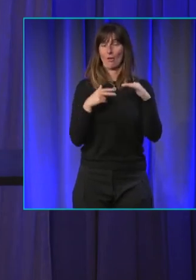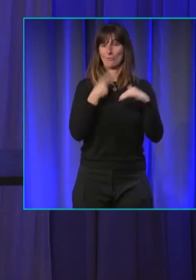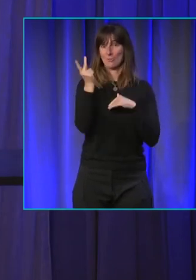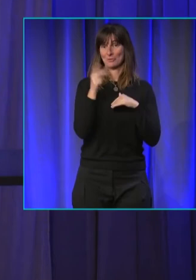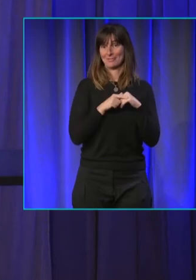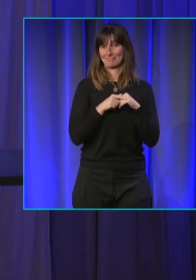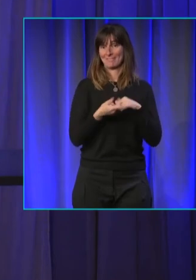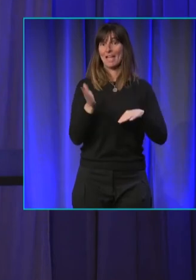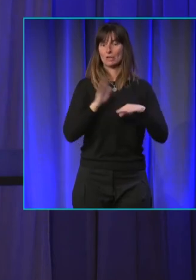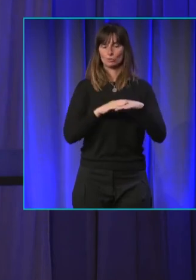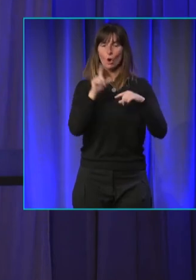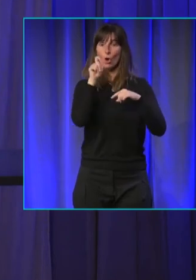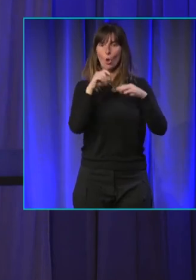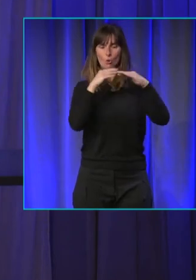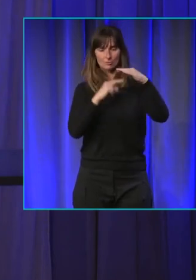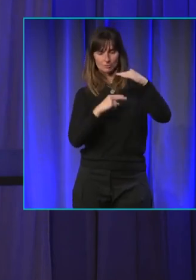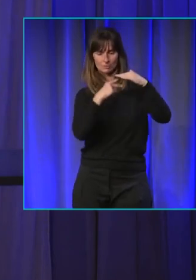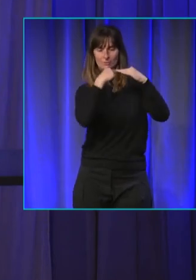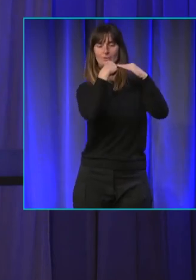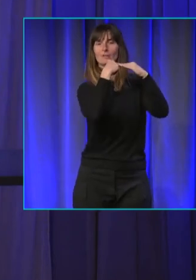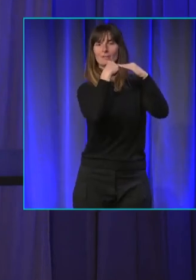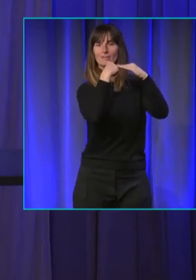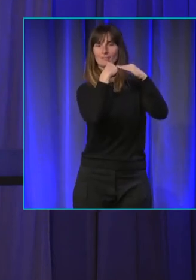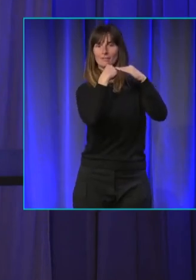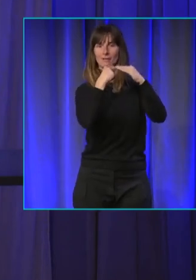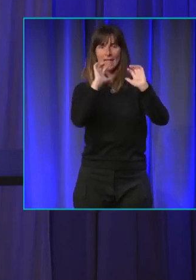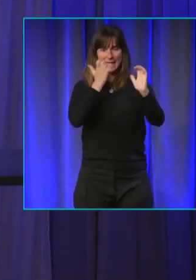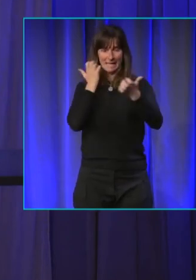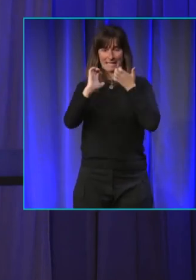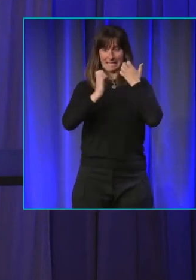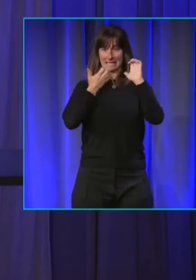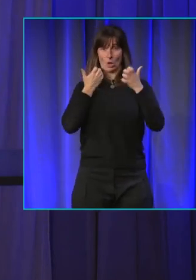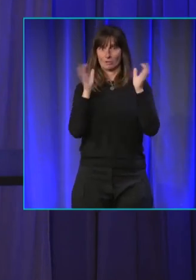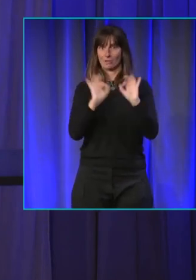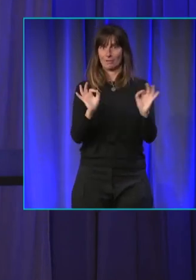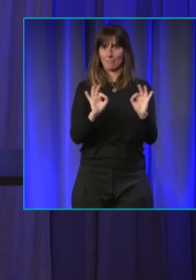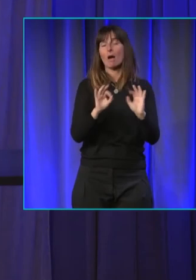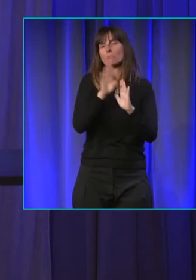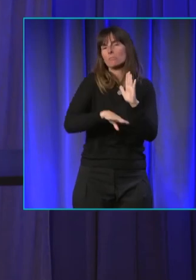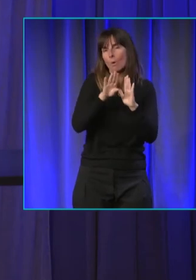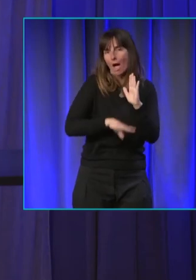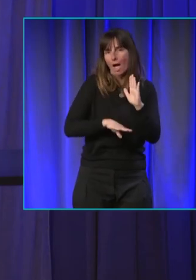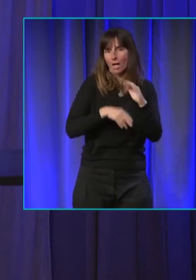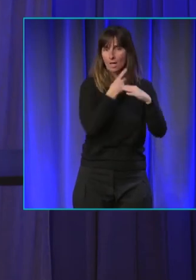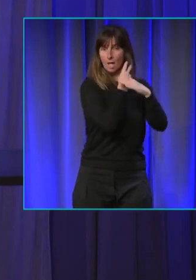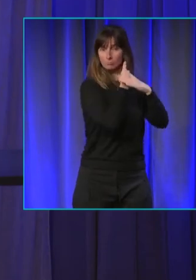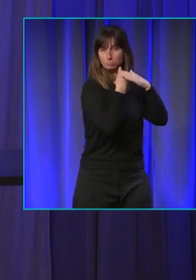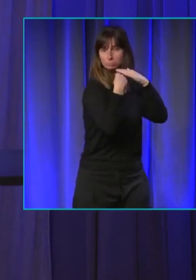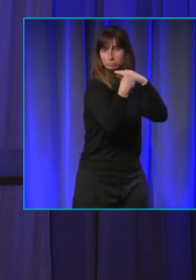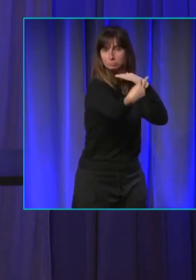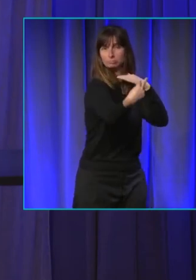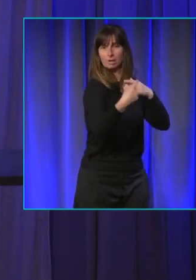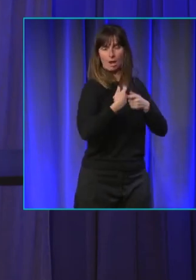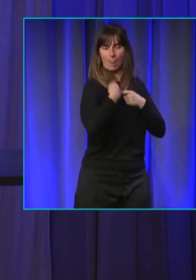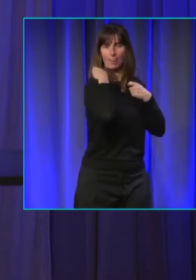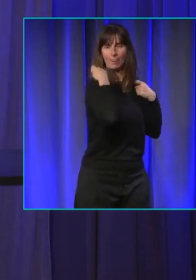elles sont beaucoup plus hautes sur l'eau, elles rencontrent beaucoup moins de résistance à l'avancement dans l'eau, et donc elles sont capables de tenir beaucoup